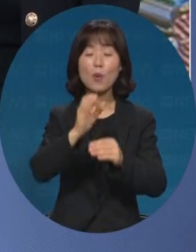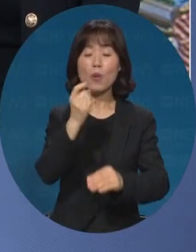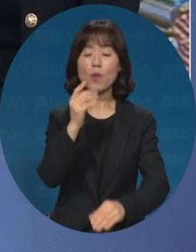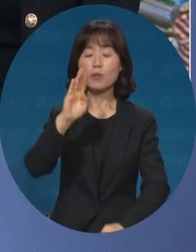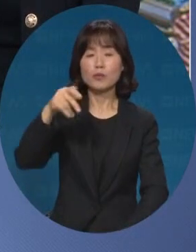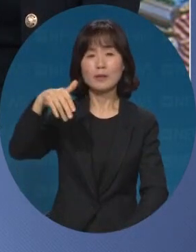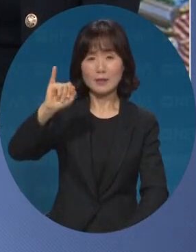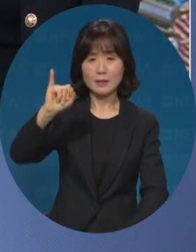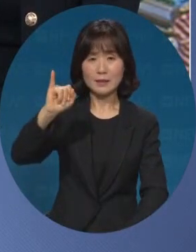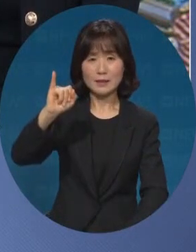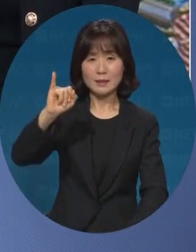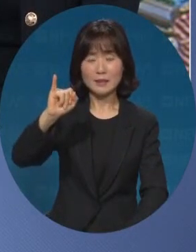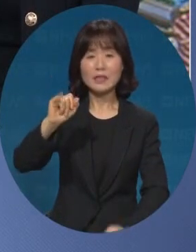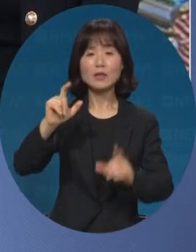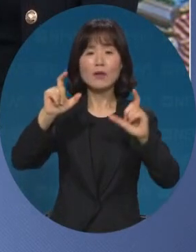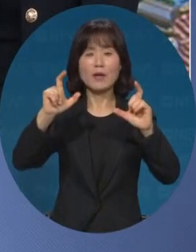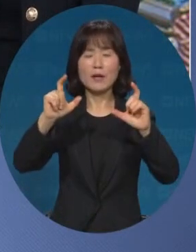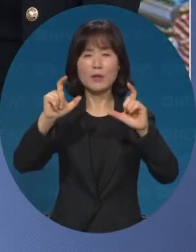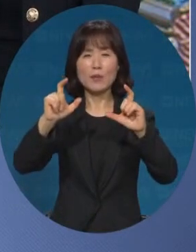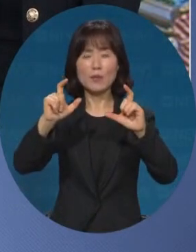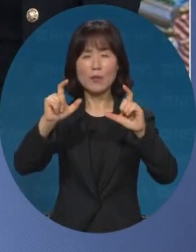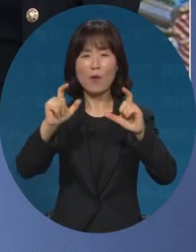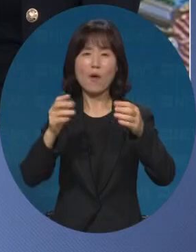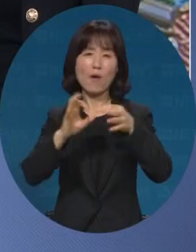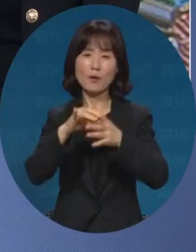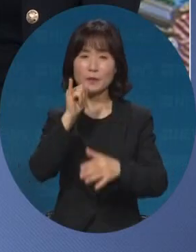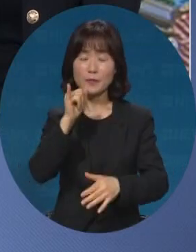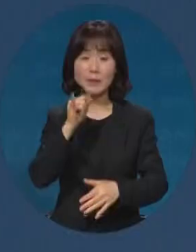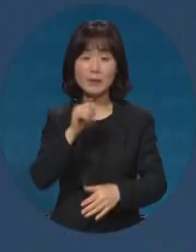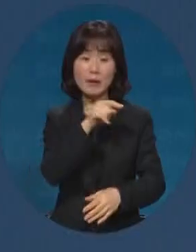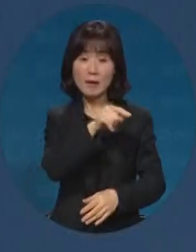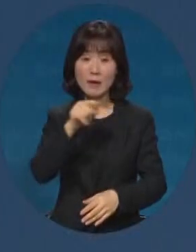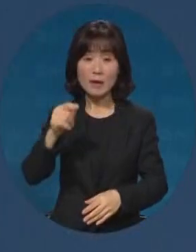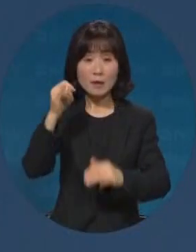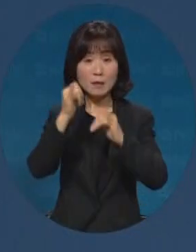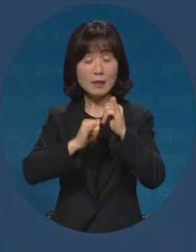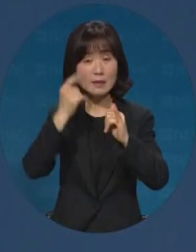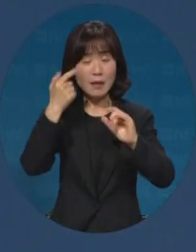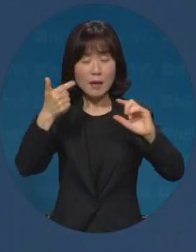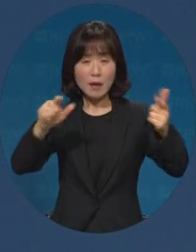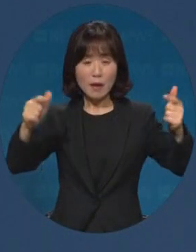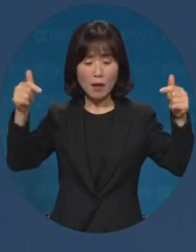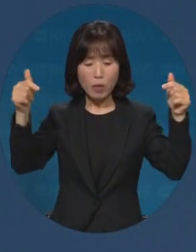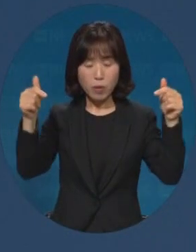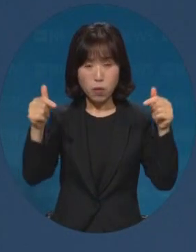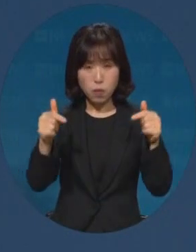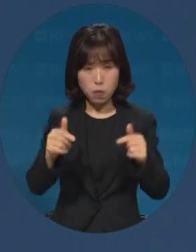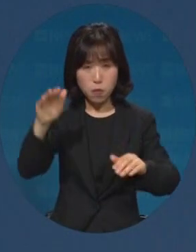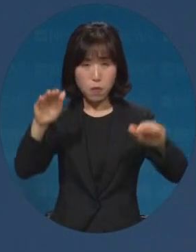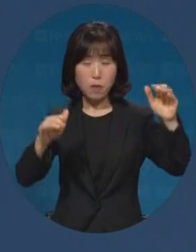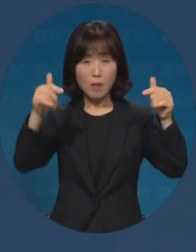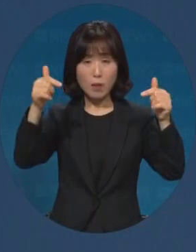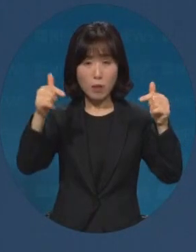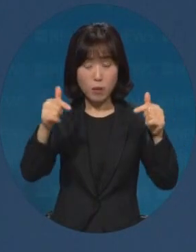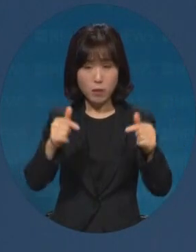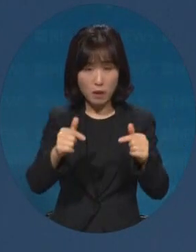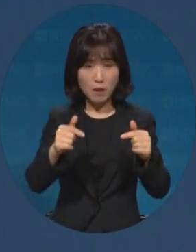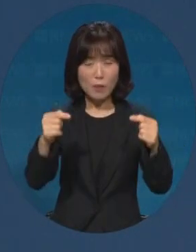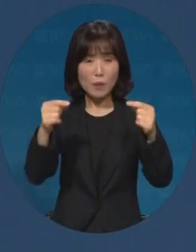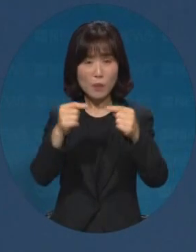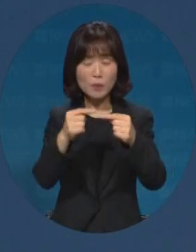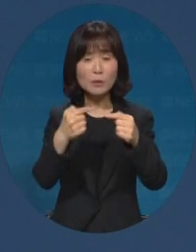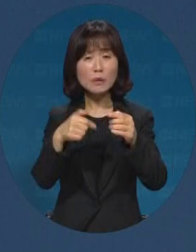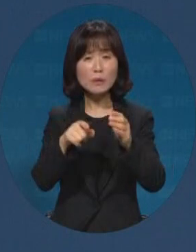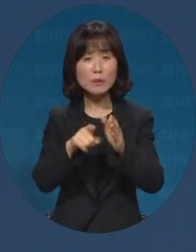되었다고 생각을 합니다 양국의 역사 인식 차이를 줄이기 위한 위해서는 이거를 단시간